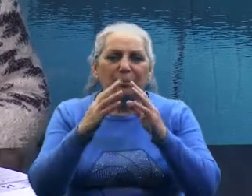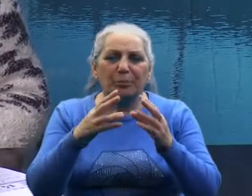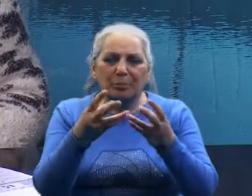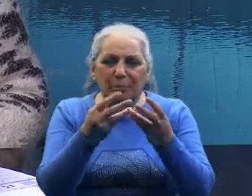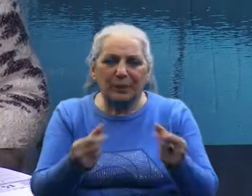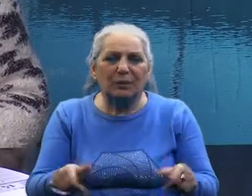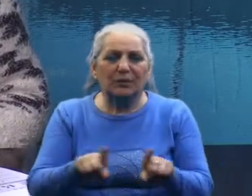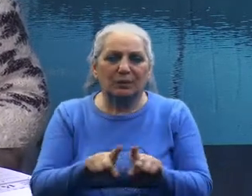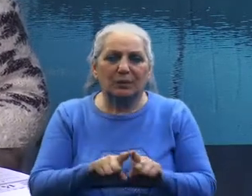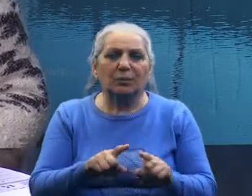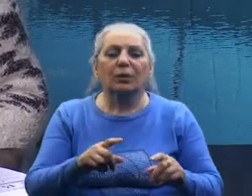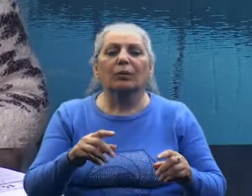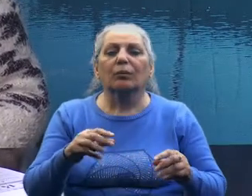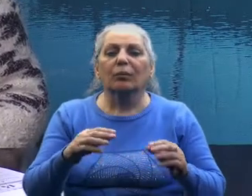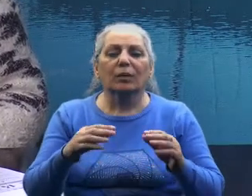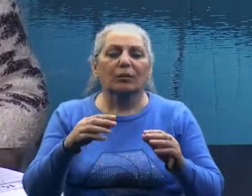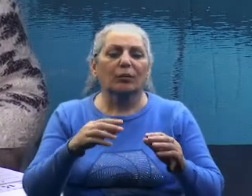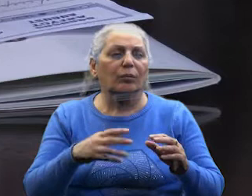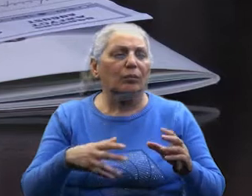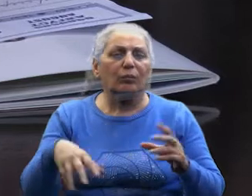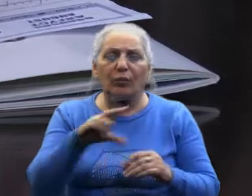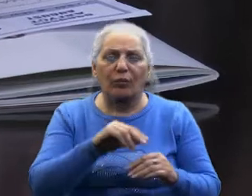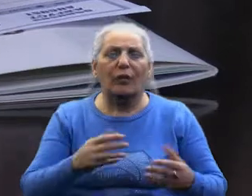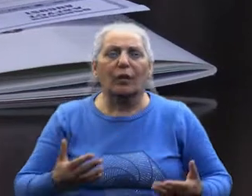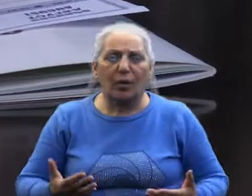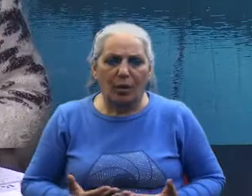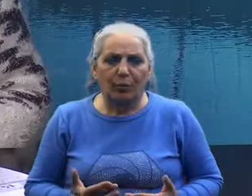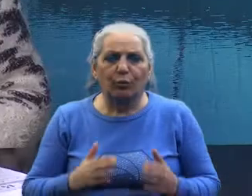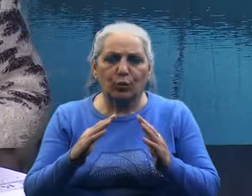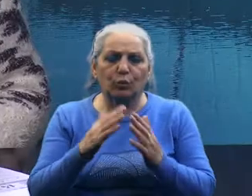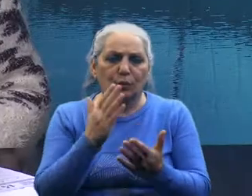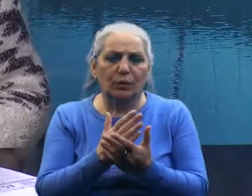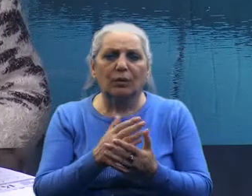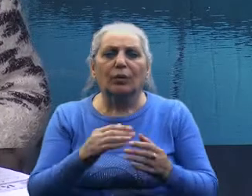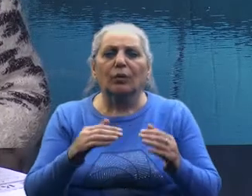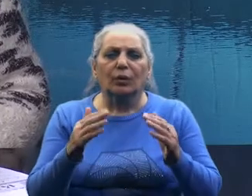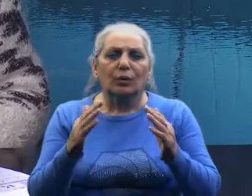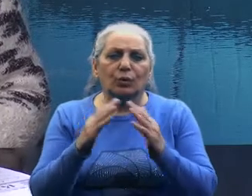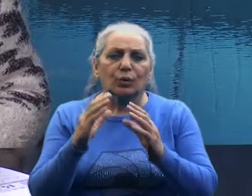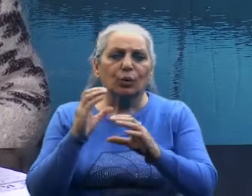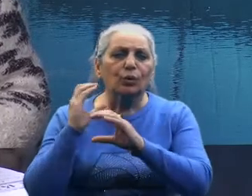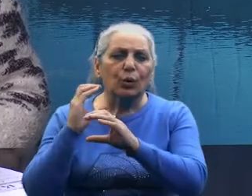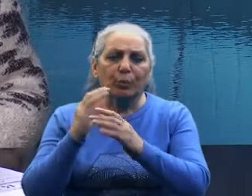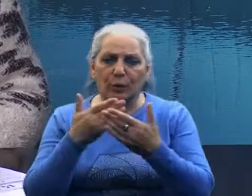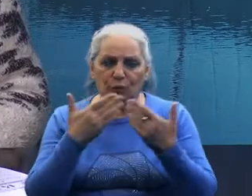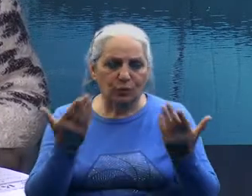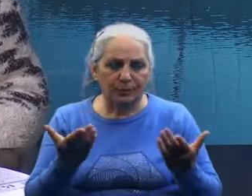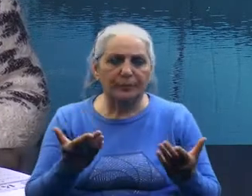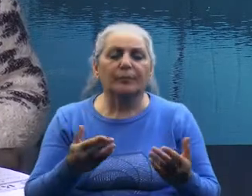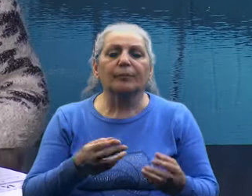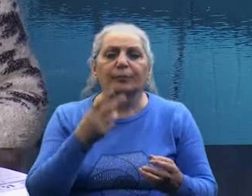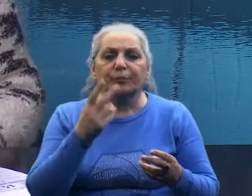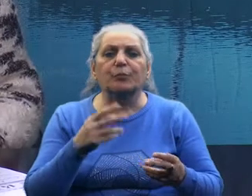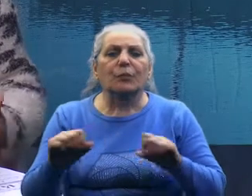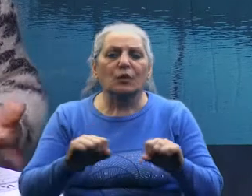չկան, բոլորը ապահոված են տներով։ Հենց քանի տարի է երկրաշարժից հետո